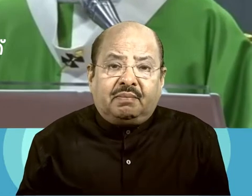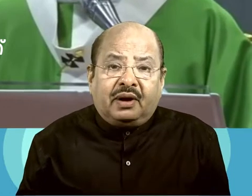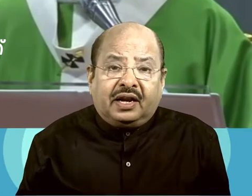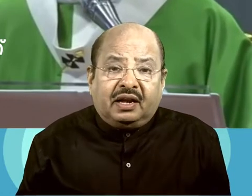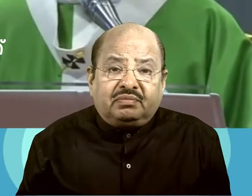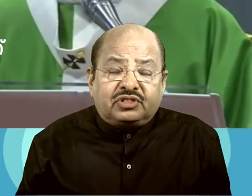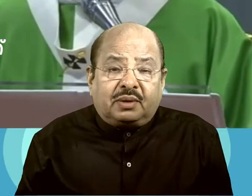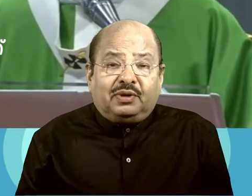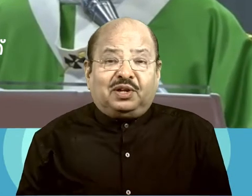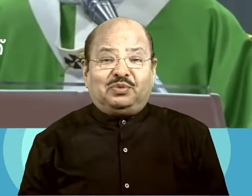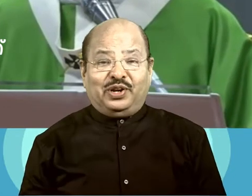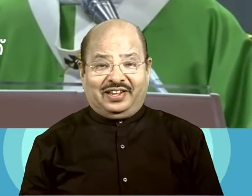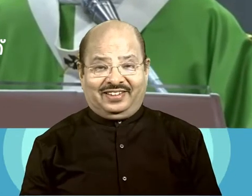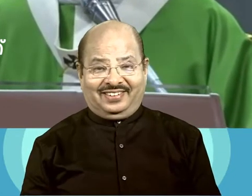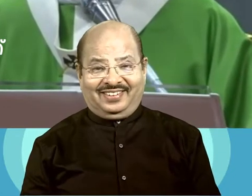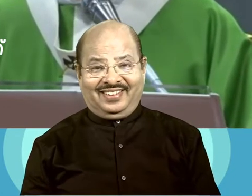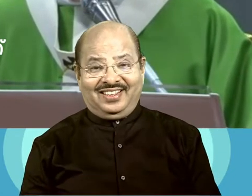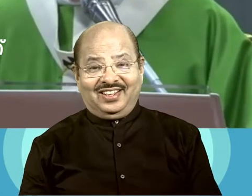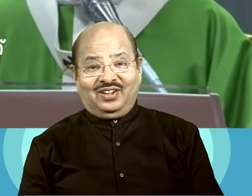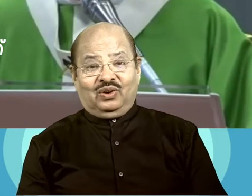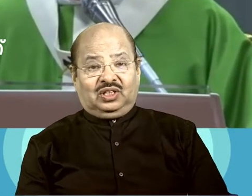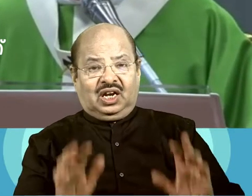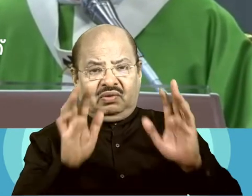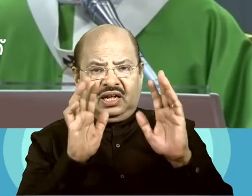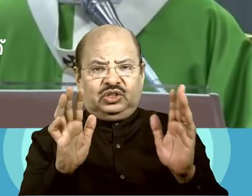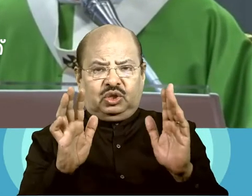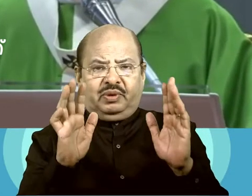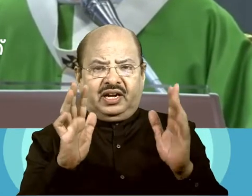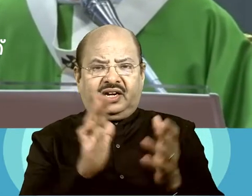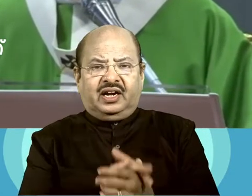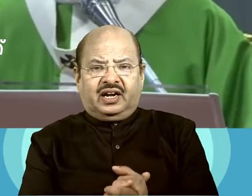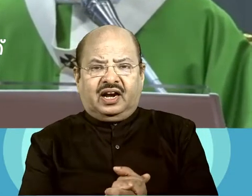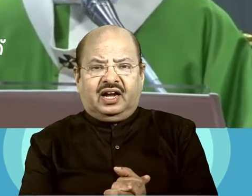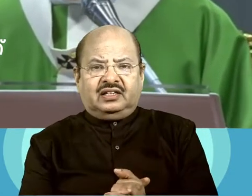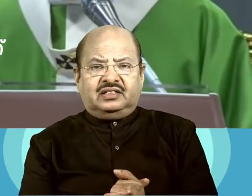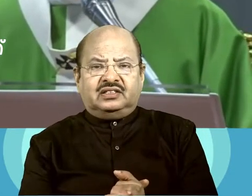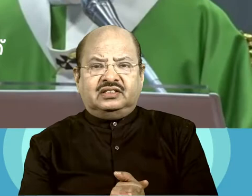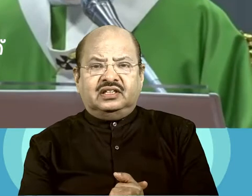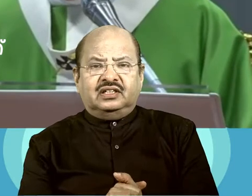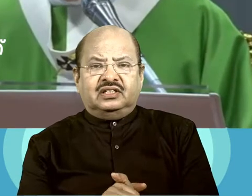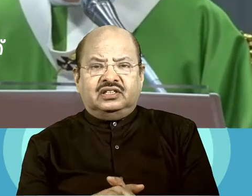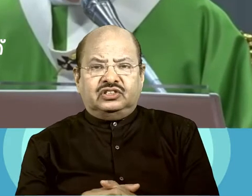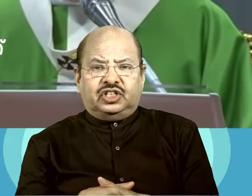ചിന്തിക്കാതെ മറിയം സമ്മതം മൂളി. ഉത്തരവാദിത്വം ഏറ്റെടുക്കാൻ